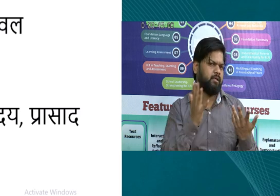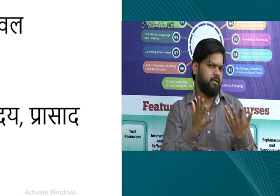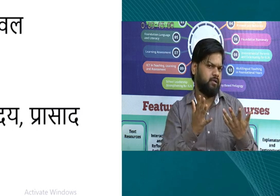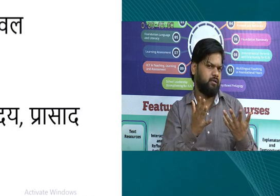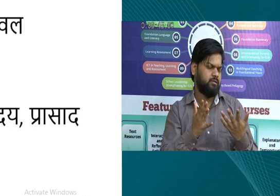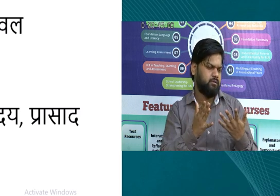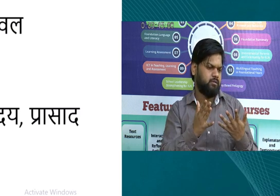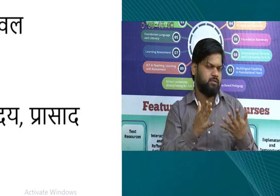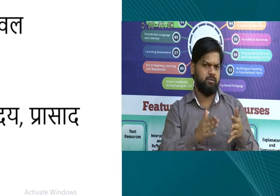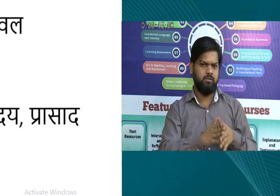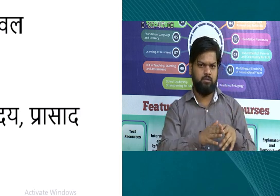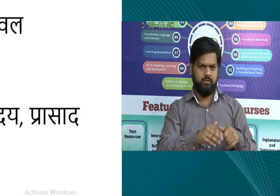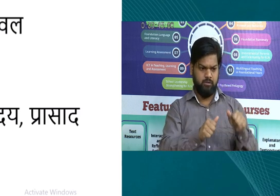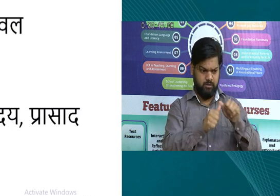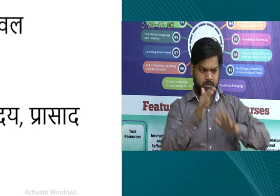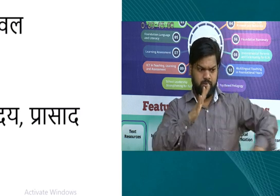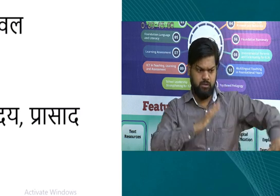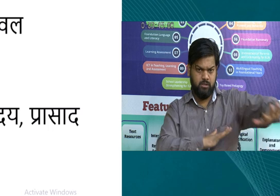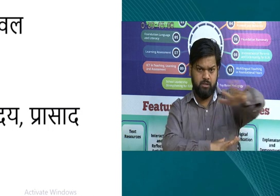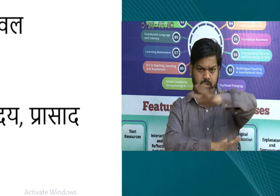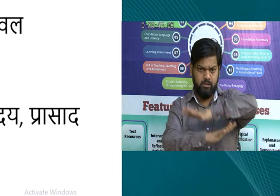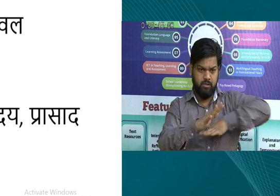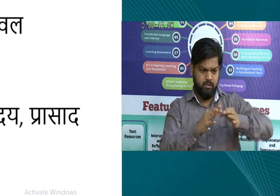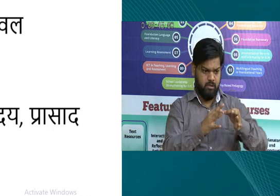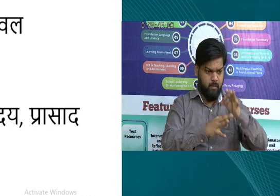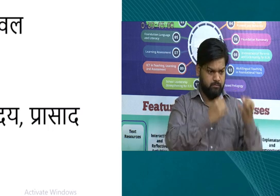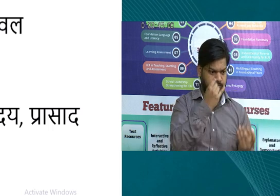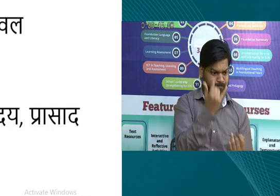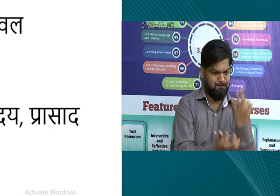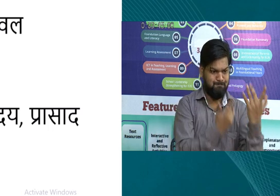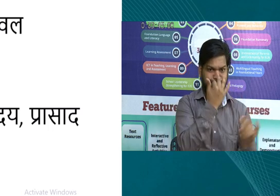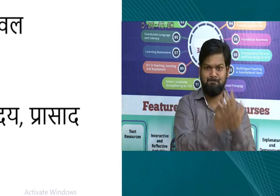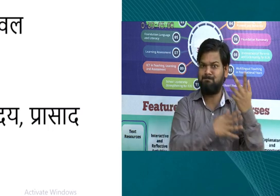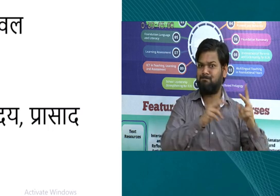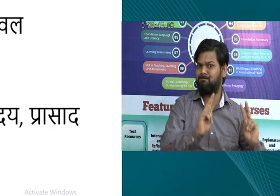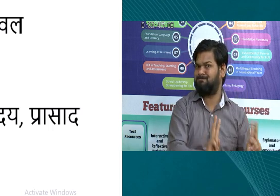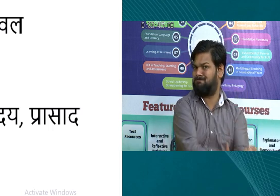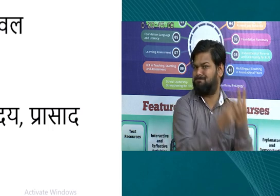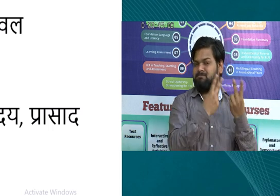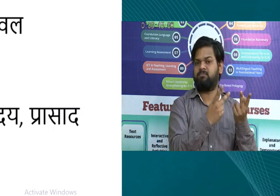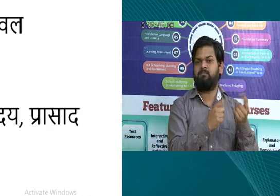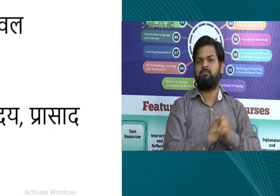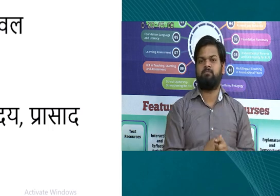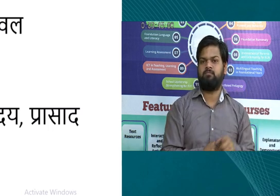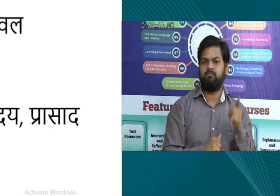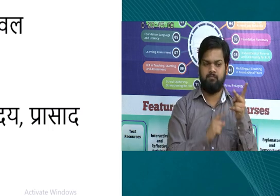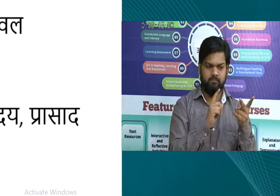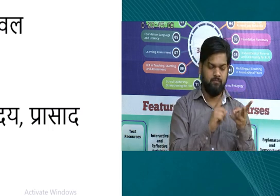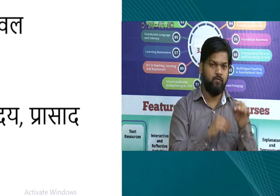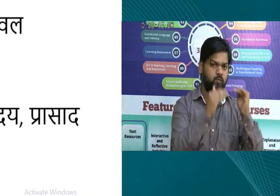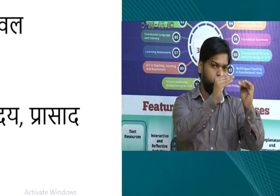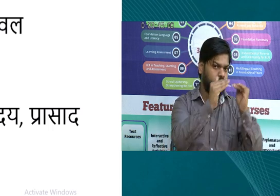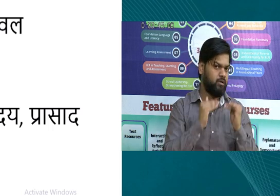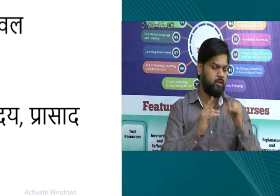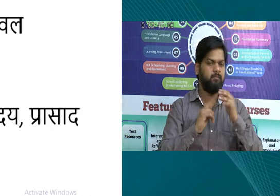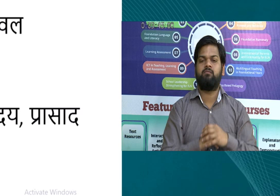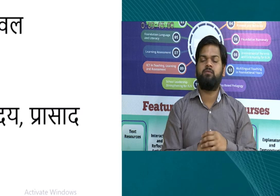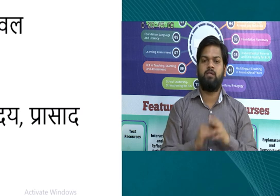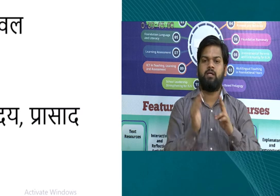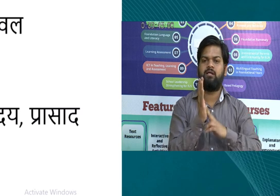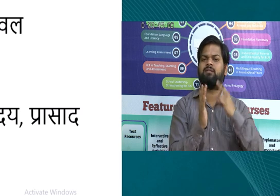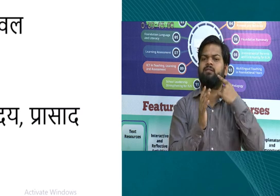कुंड जो होता है जहां पर खूब साड़ी आज हो और मेरा अपराध यानी जो अपराध से रहित हो जिसको कोई